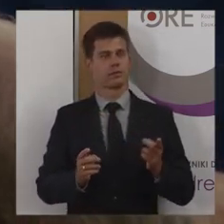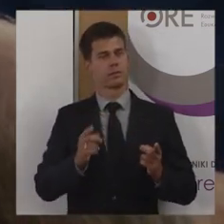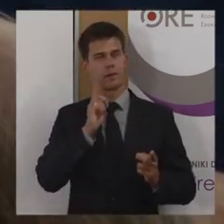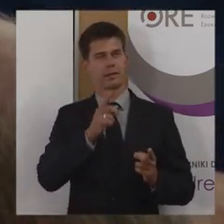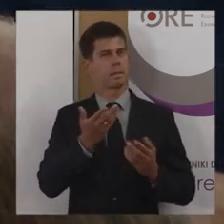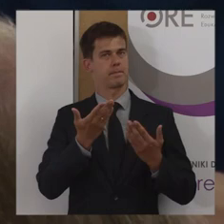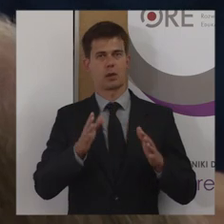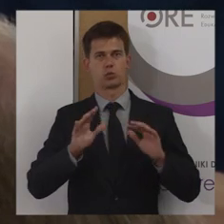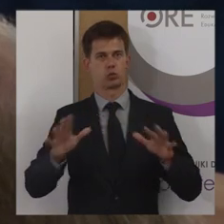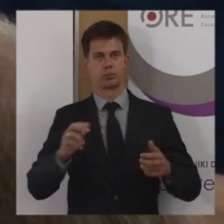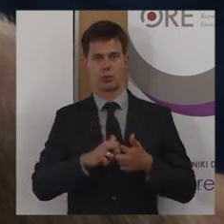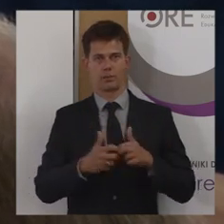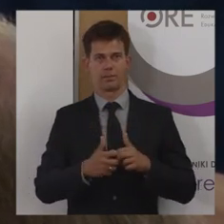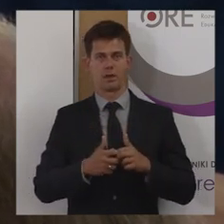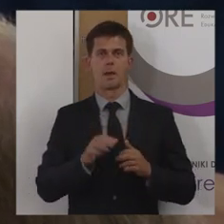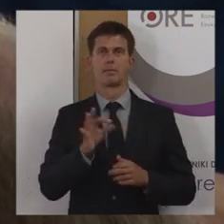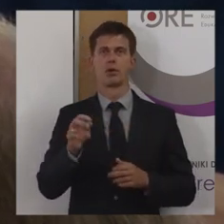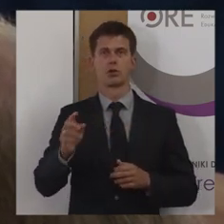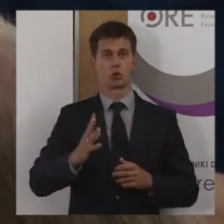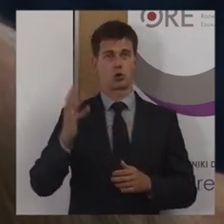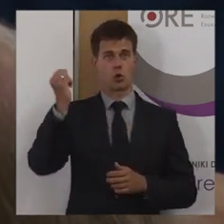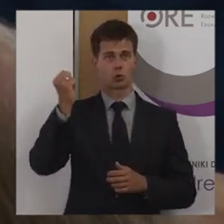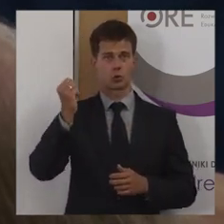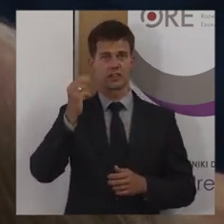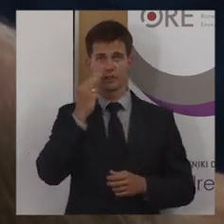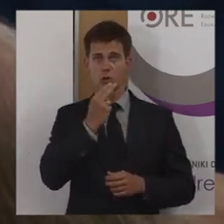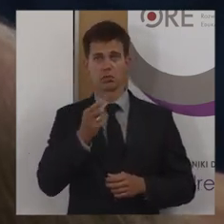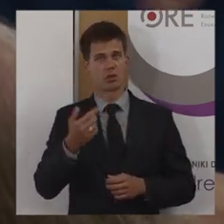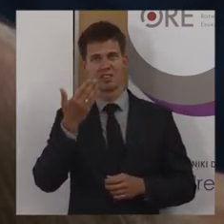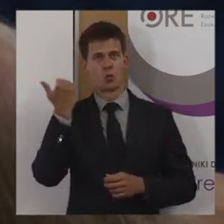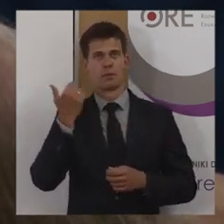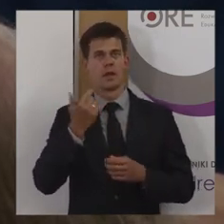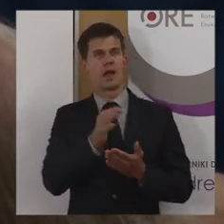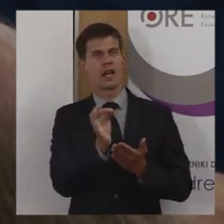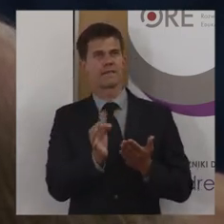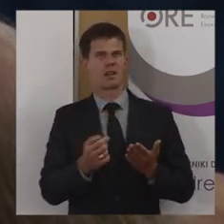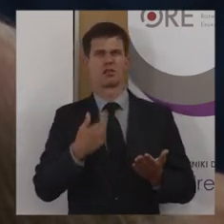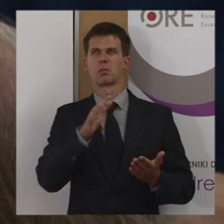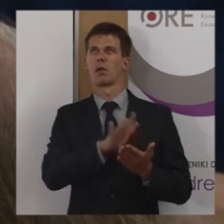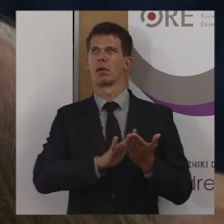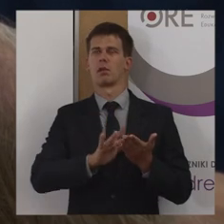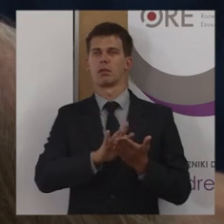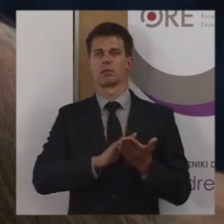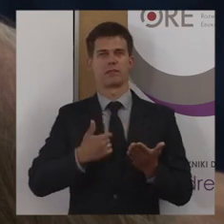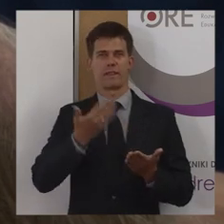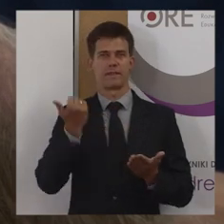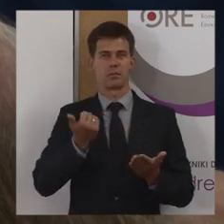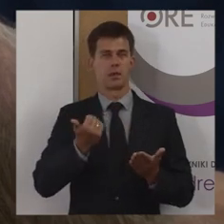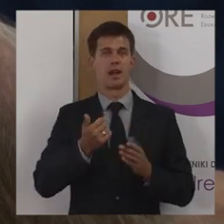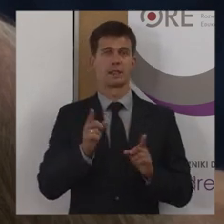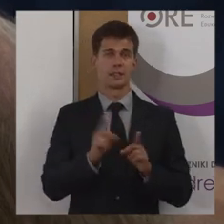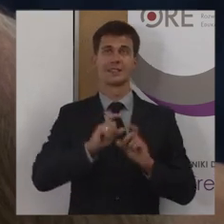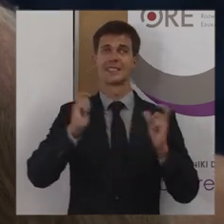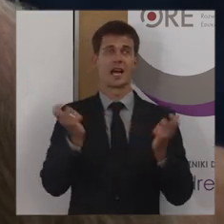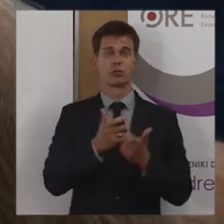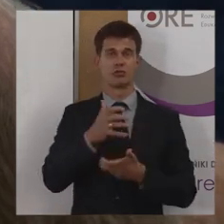problem. Dorośli niewidomi nie potrafią czytać grafiki, bo nie byli uczeni. W tej chwili cały trend na świecie i w Polsce jest